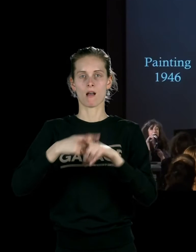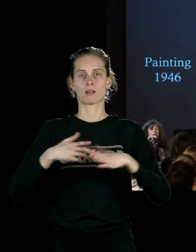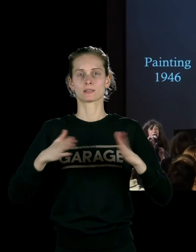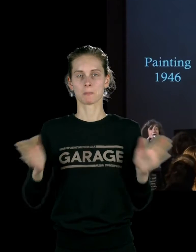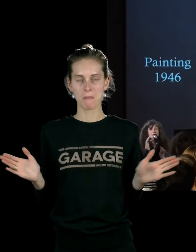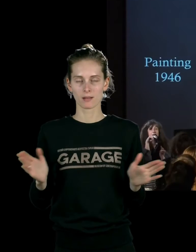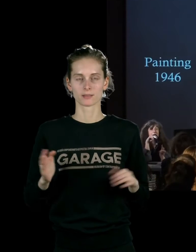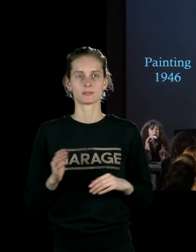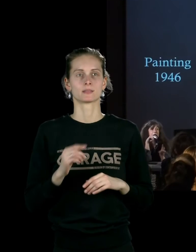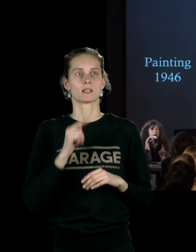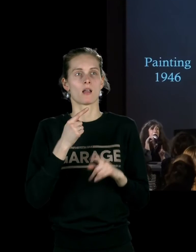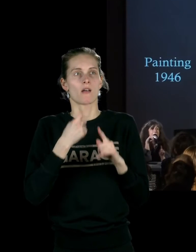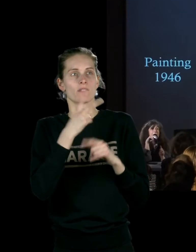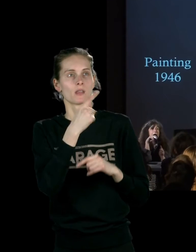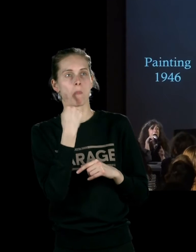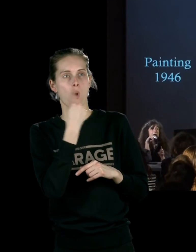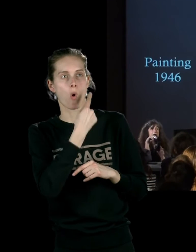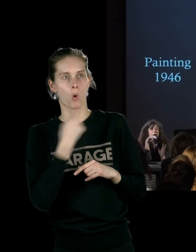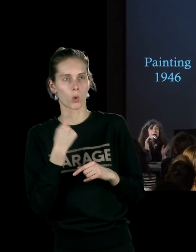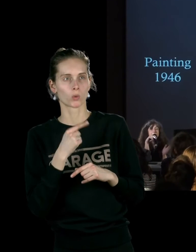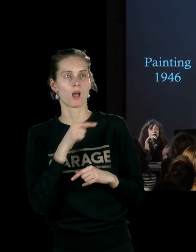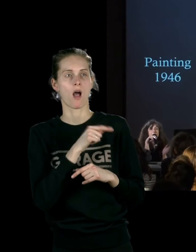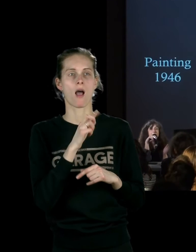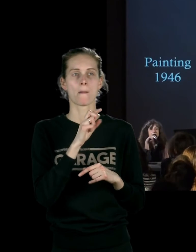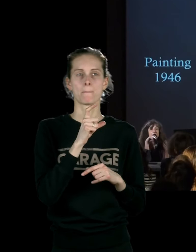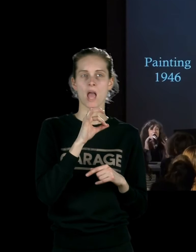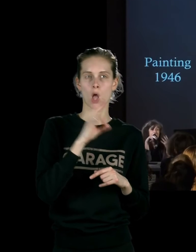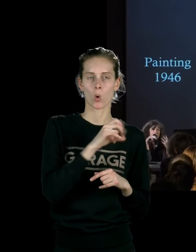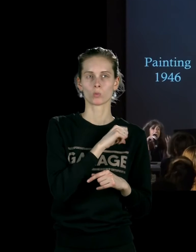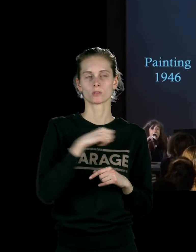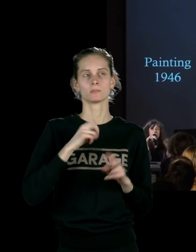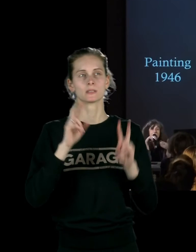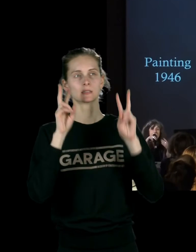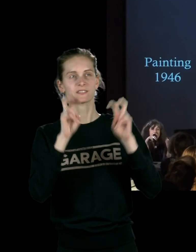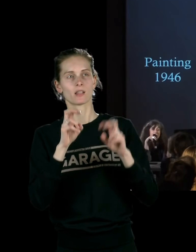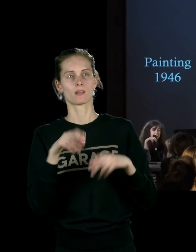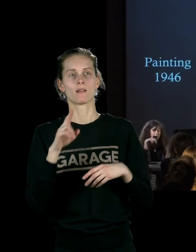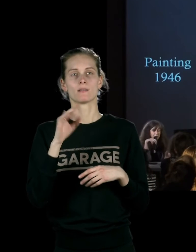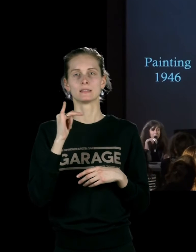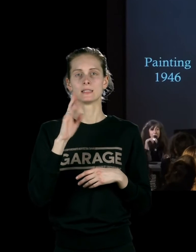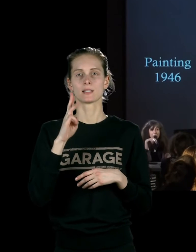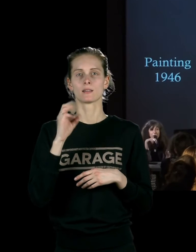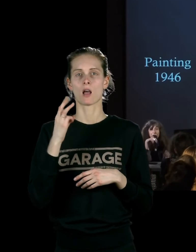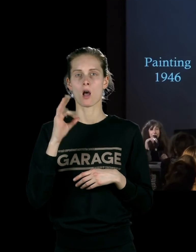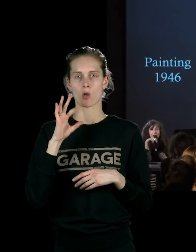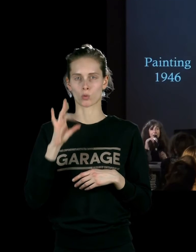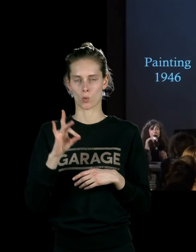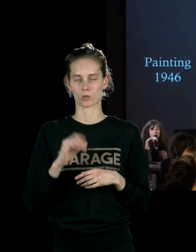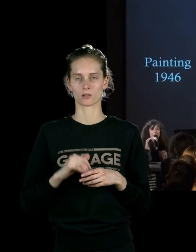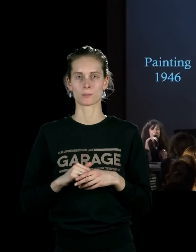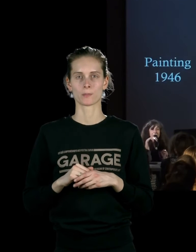сам Бэкон называл диктатором, и с распятием, как вот этой самой распяленной туши